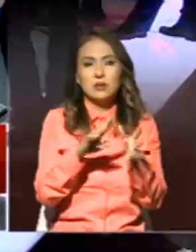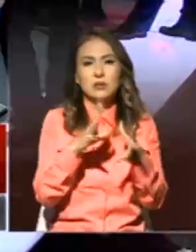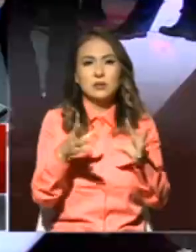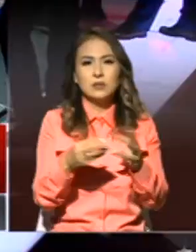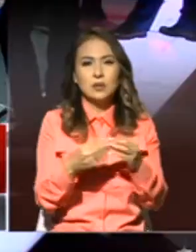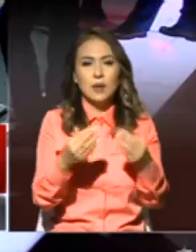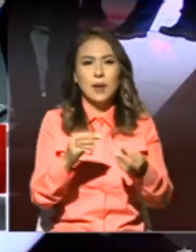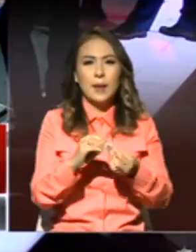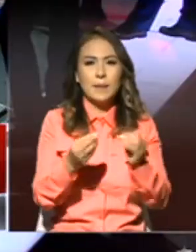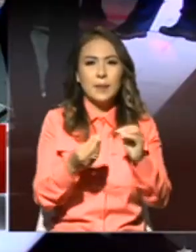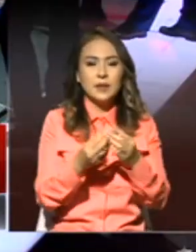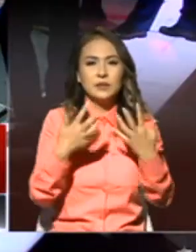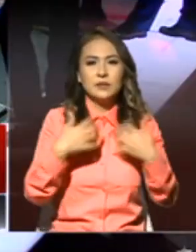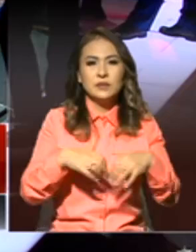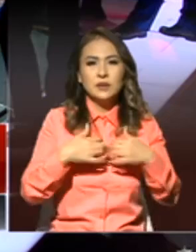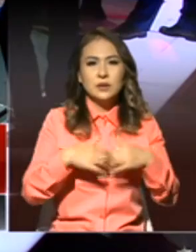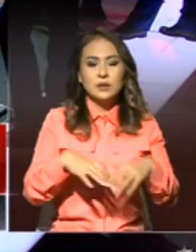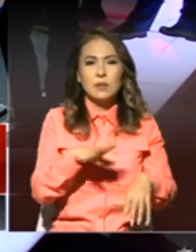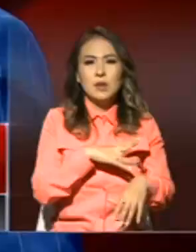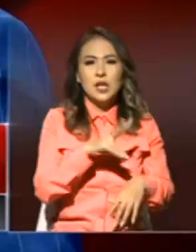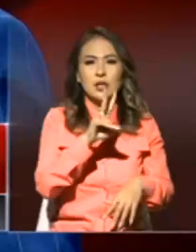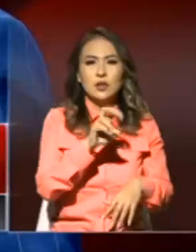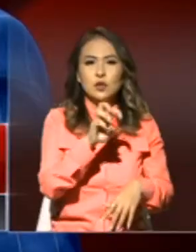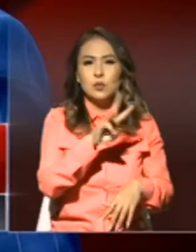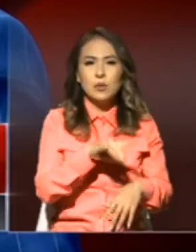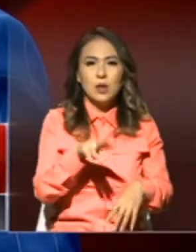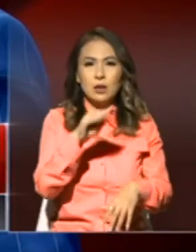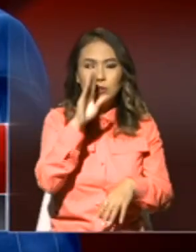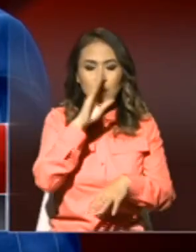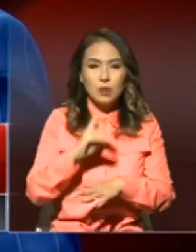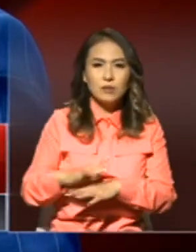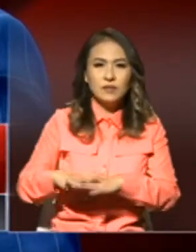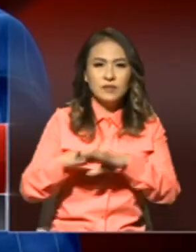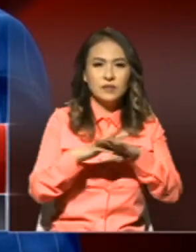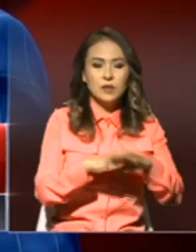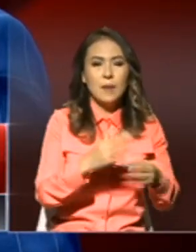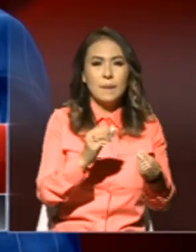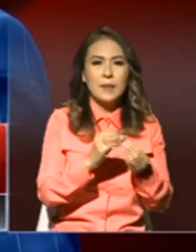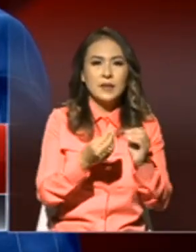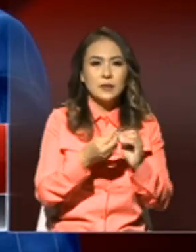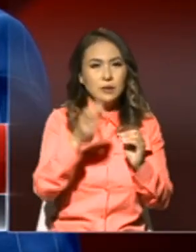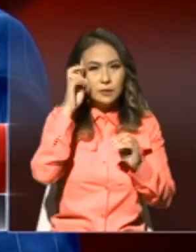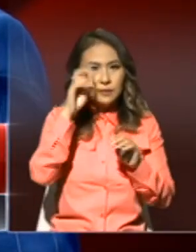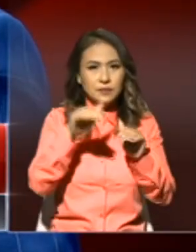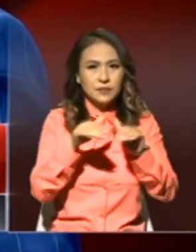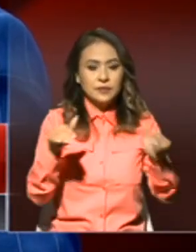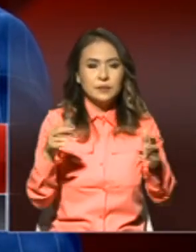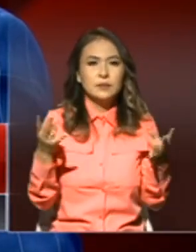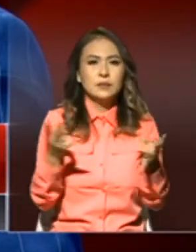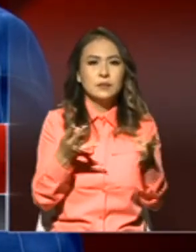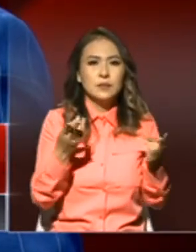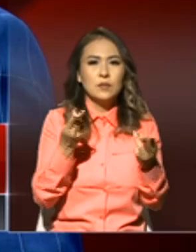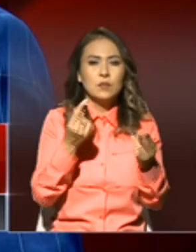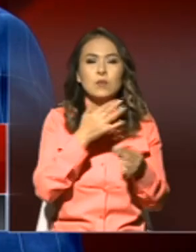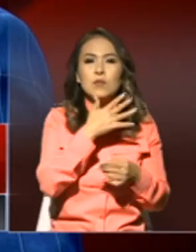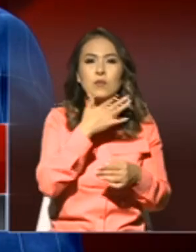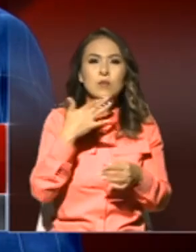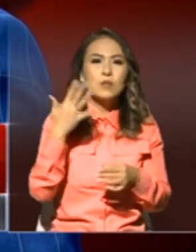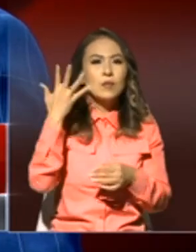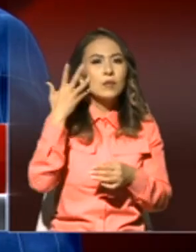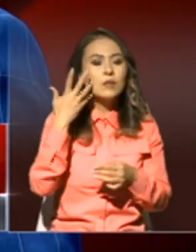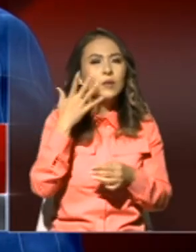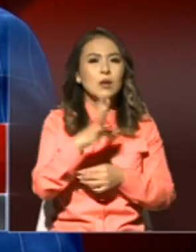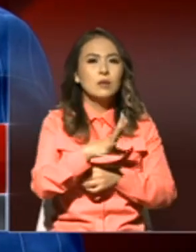осы мәселені санын көбейту үшін ол 200 миллиард бөлінуі мүмкін, керек шығар. Ол мәселені үкімет деңгейінде қарау керек. Ақша көбейген жағдайда